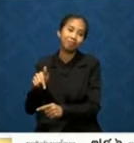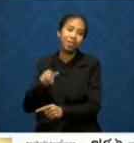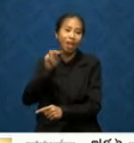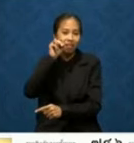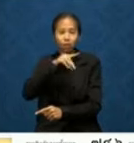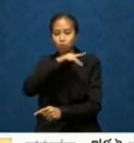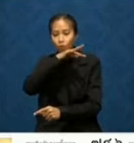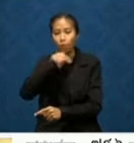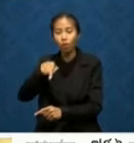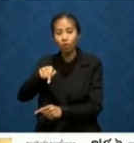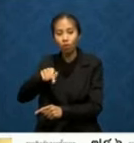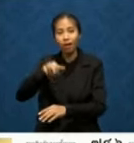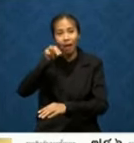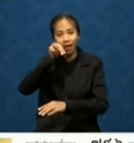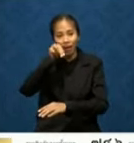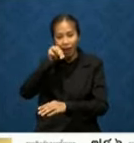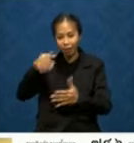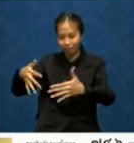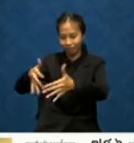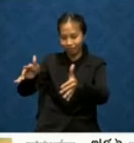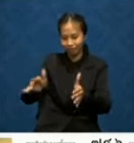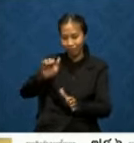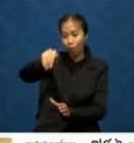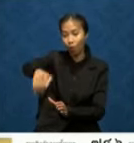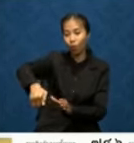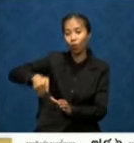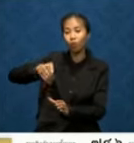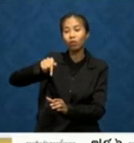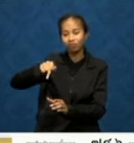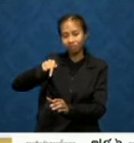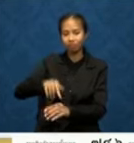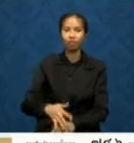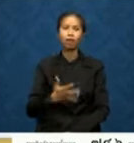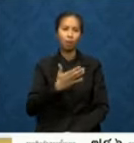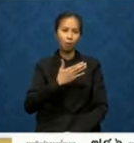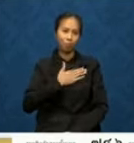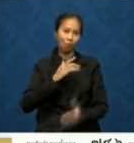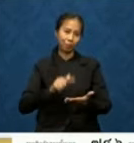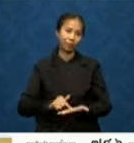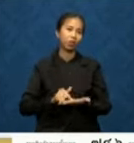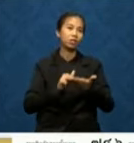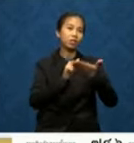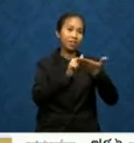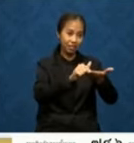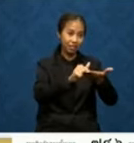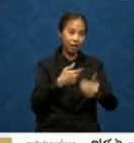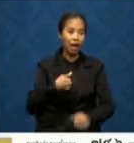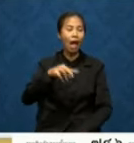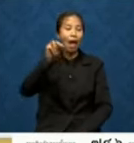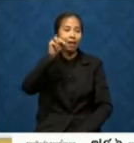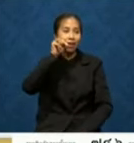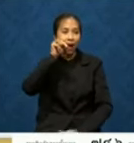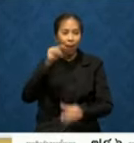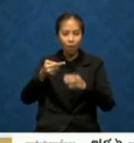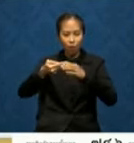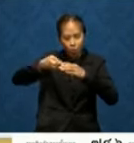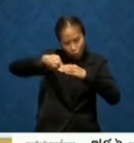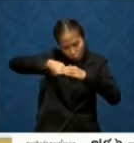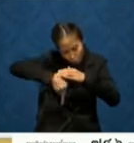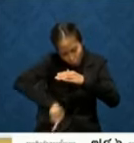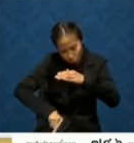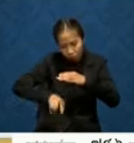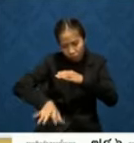เป็นน้ำผิวดินคือมาจากบ่อจากสระผมอยากจะเสนอรัฐบาลว่าน้ำบาดาลนะครับมีมากกว่าน้ำ